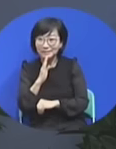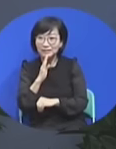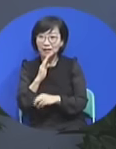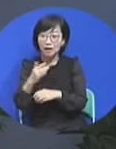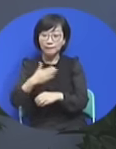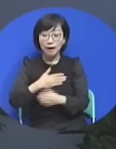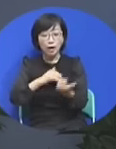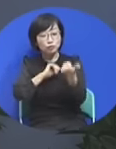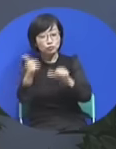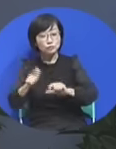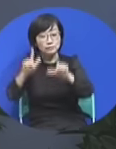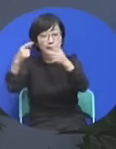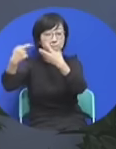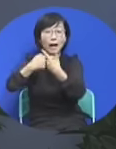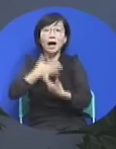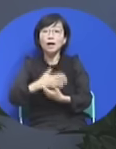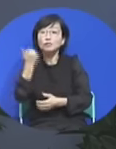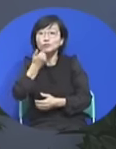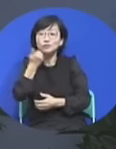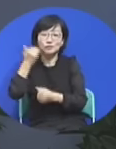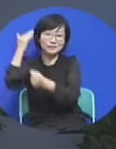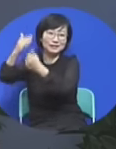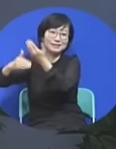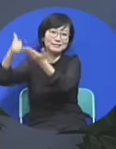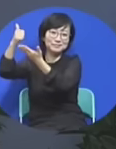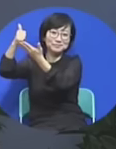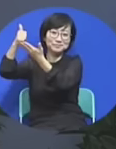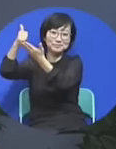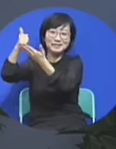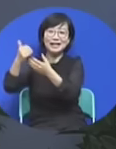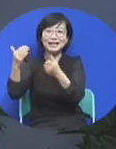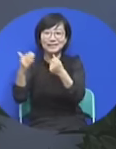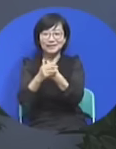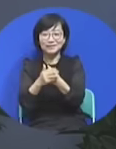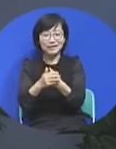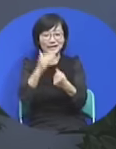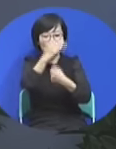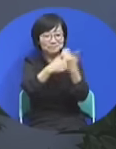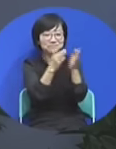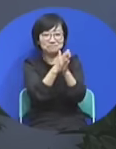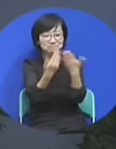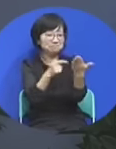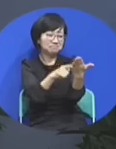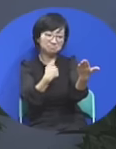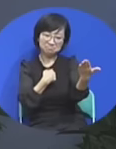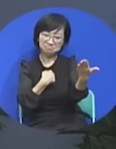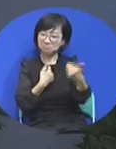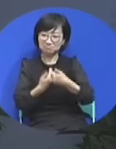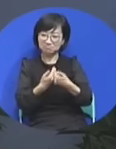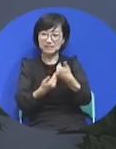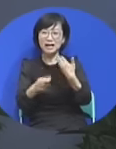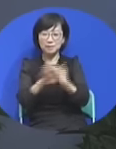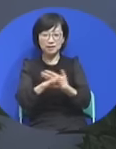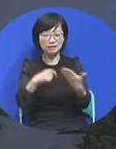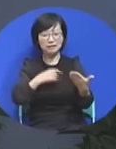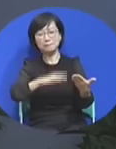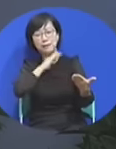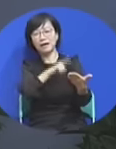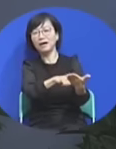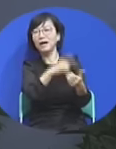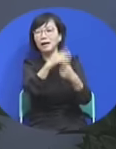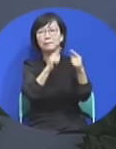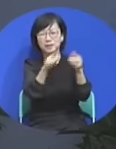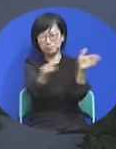that date is God. 그렇게 말씀을 믿으라니까요. That's why we must believe in the word. 기독교인이 문제요.